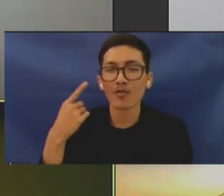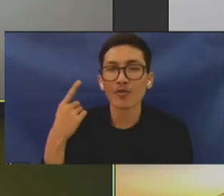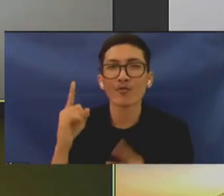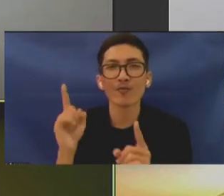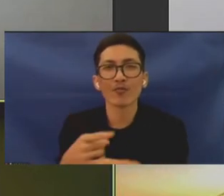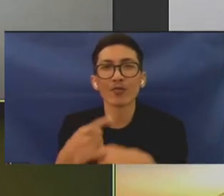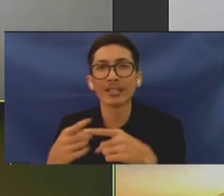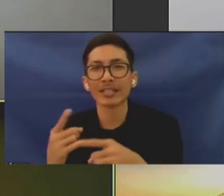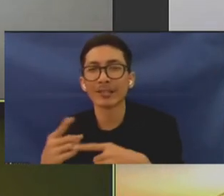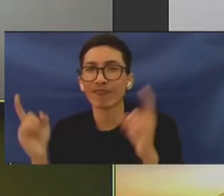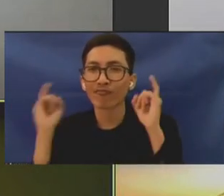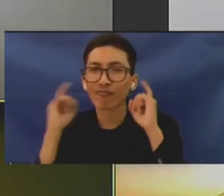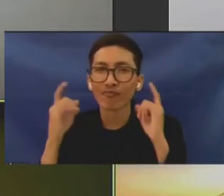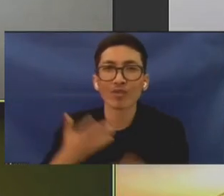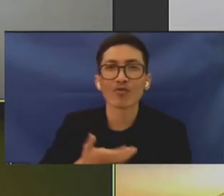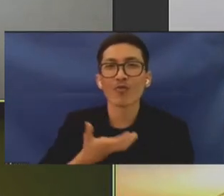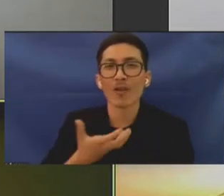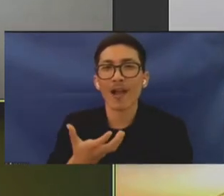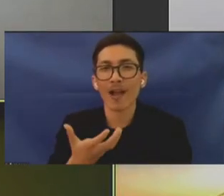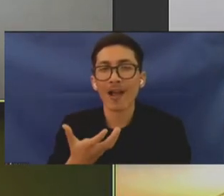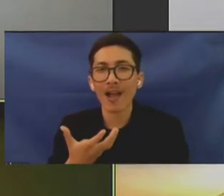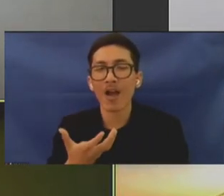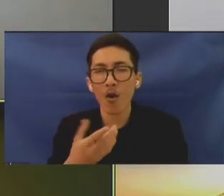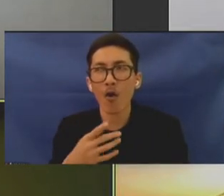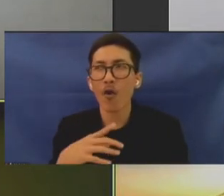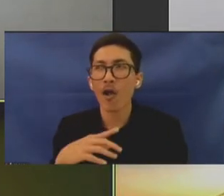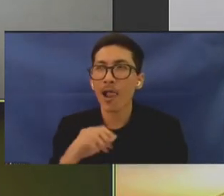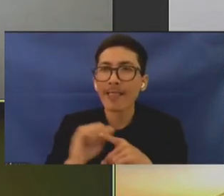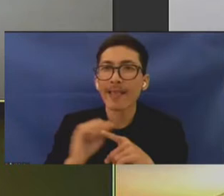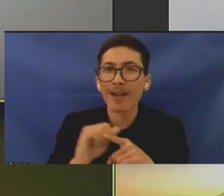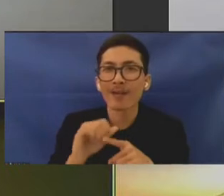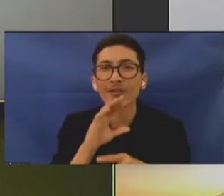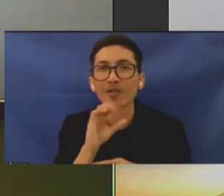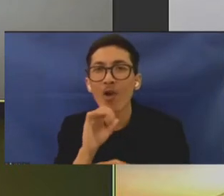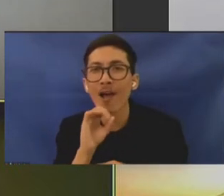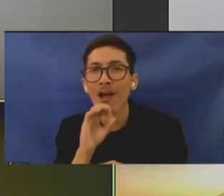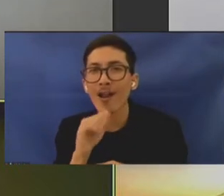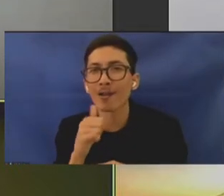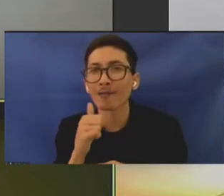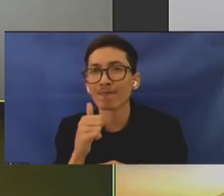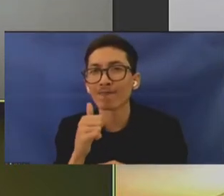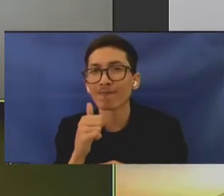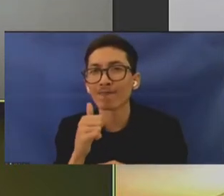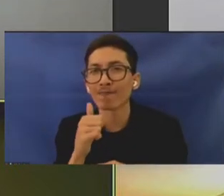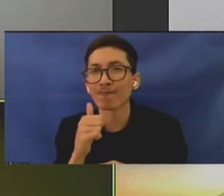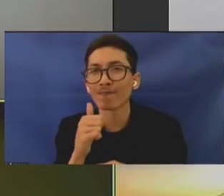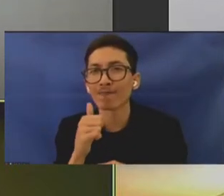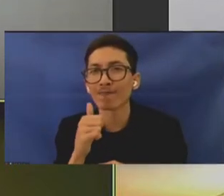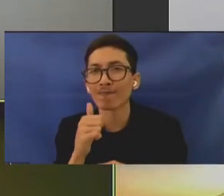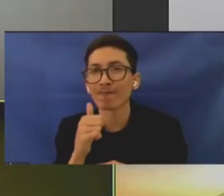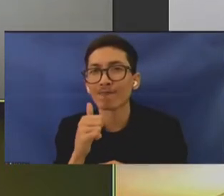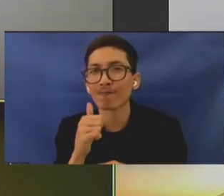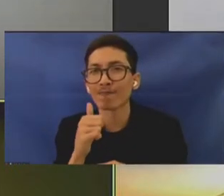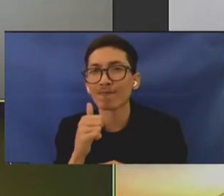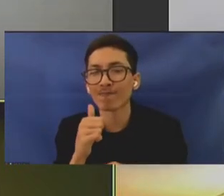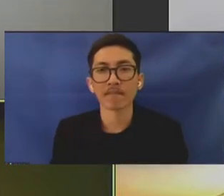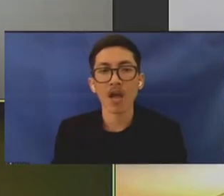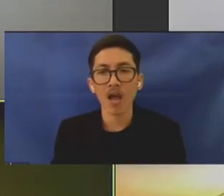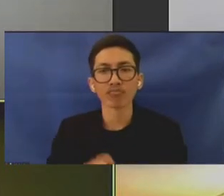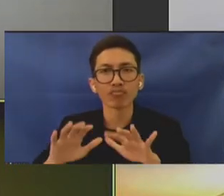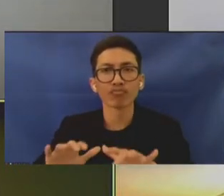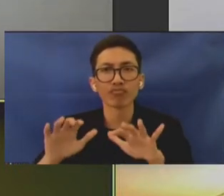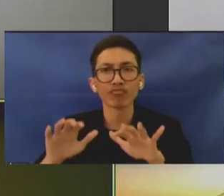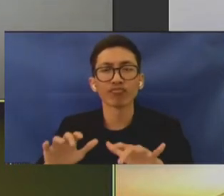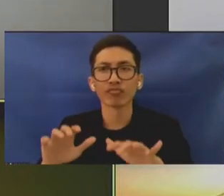lagu-lagu, kemudian dia coba nada-nada. Tapi seiring dengan berjalannya waktu, itu di mana dia mulai lancar